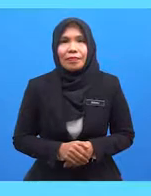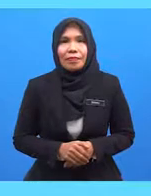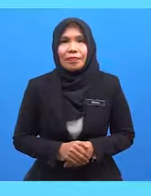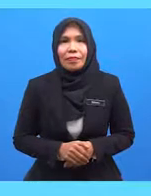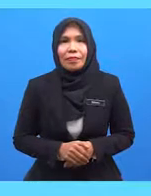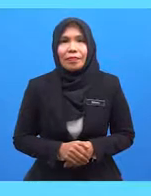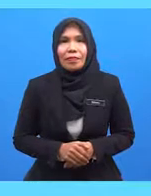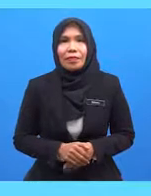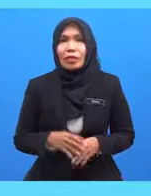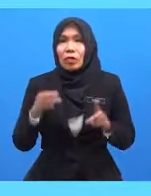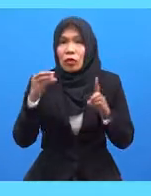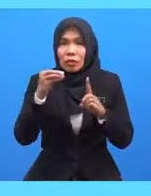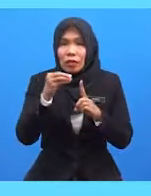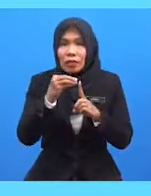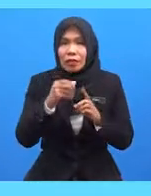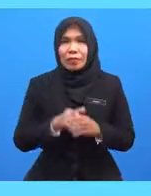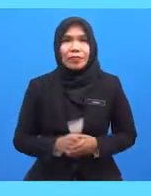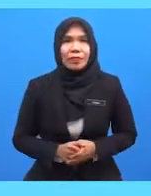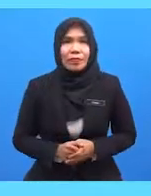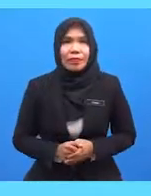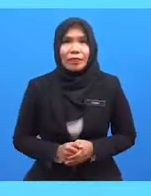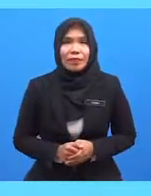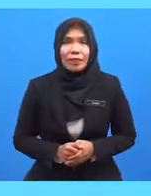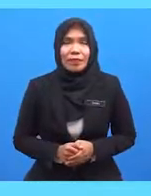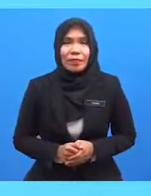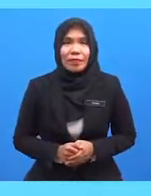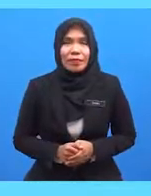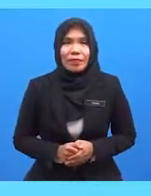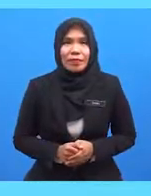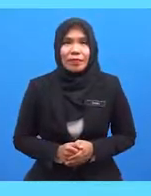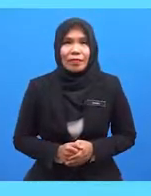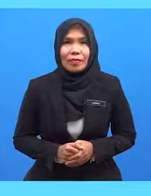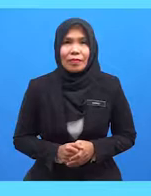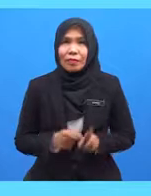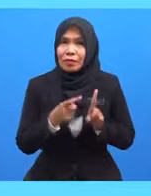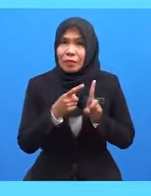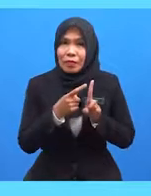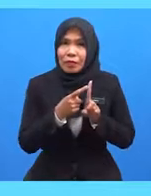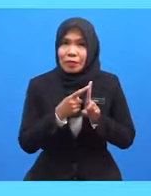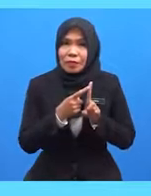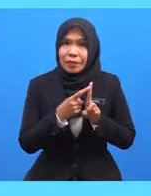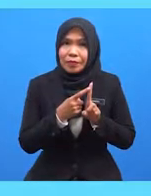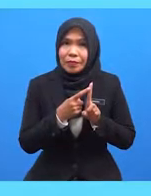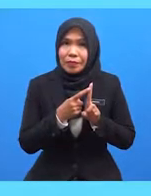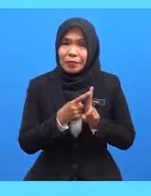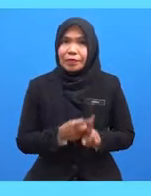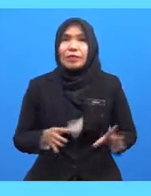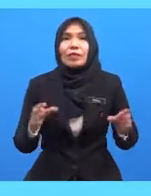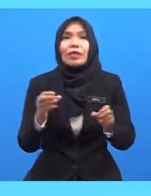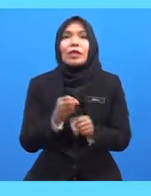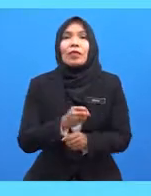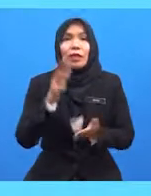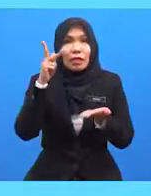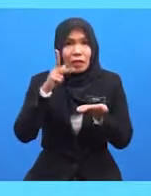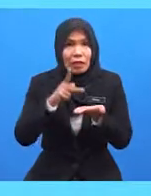sentuh mengenai objektif pembelajaran kita hari ini. Objektif pertama, pelajar dapat mengenal